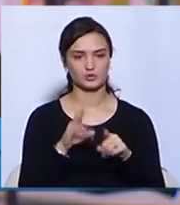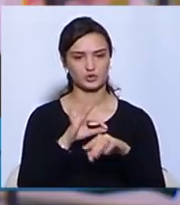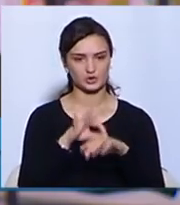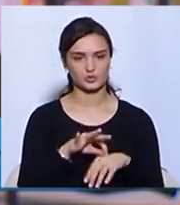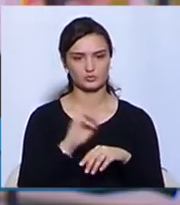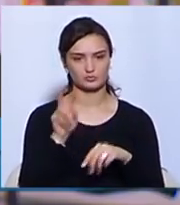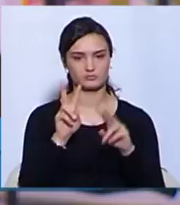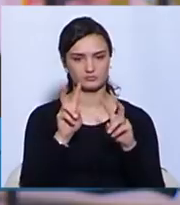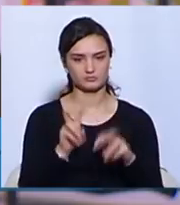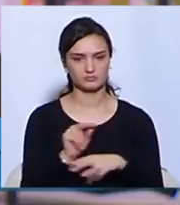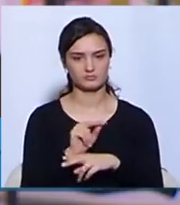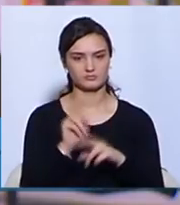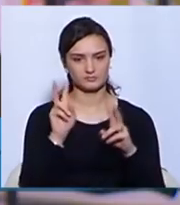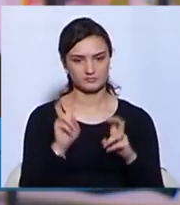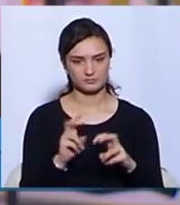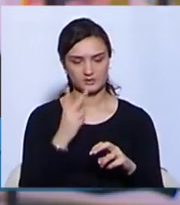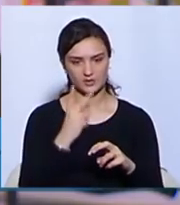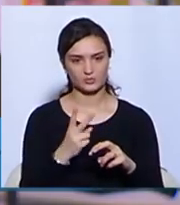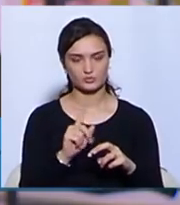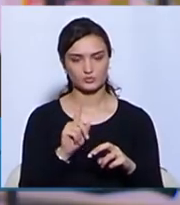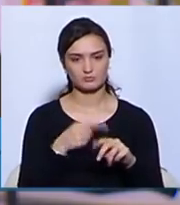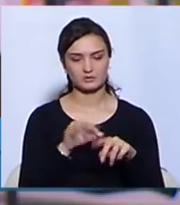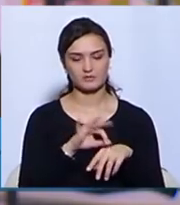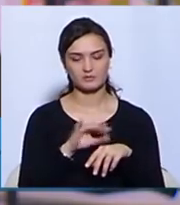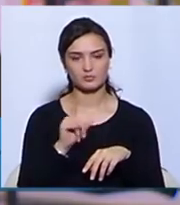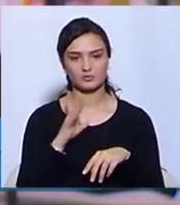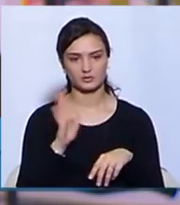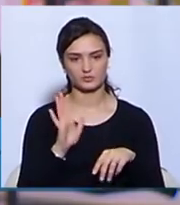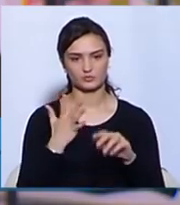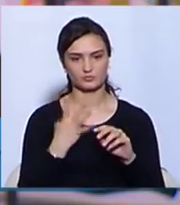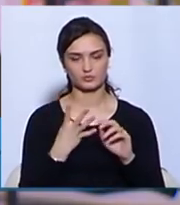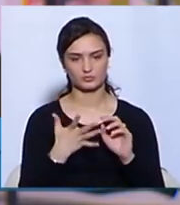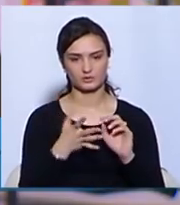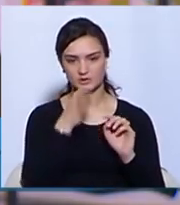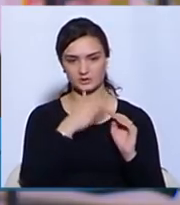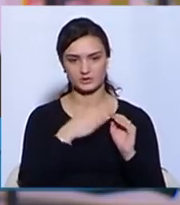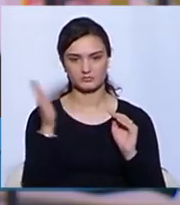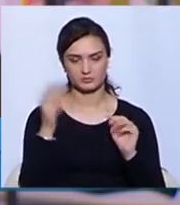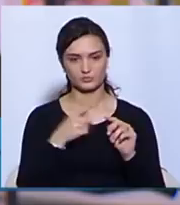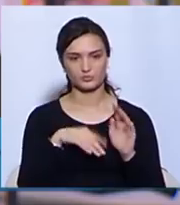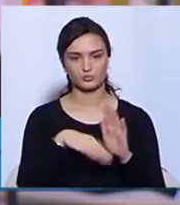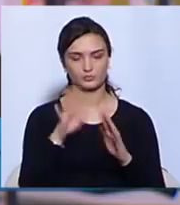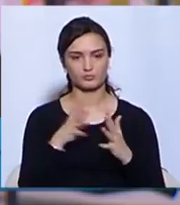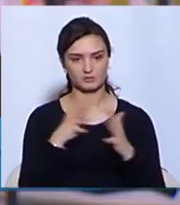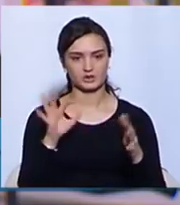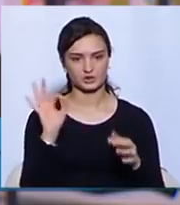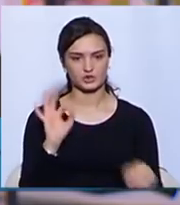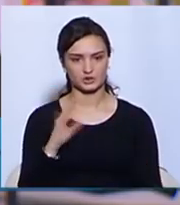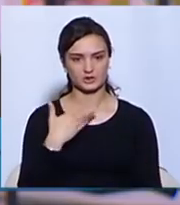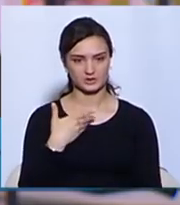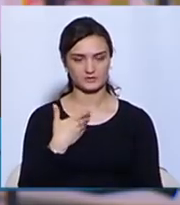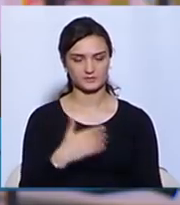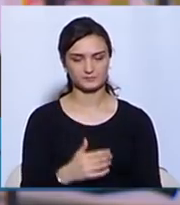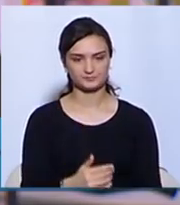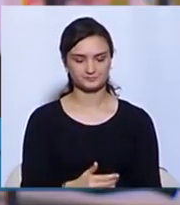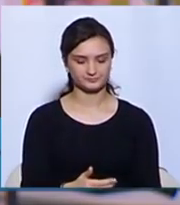ჩაიტაროს სკრინინგული ტესტები და გამორიცხოს ის პათოლოგიები, რომლებიც 55 წლის ზევით გაცილებით უფრო ხშირად გვეგებება